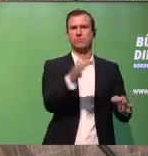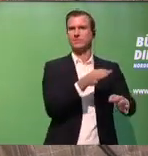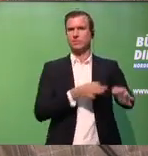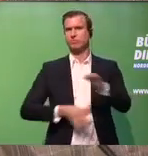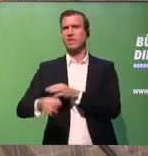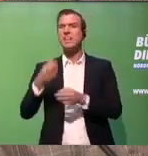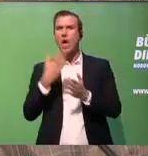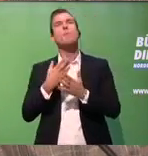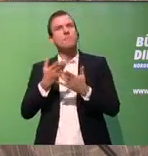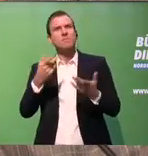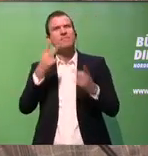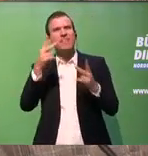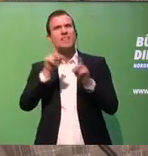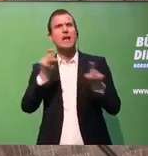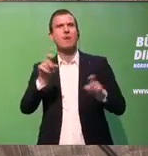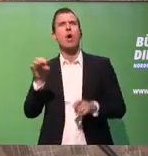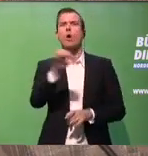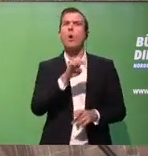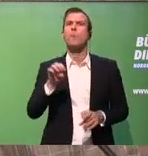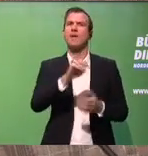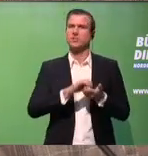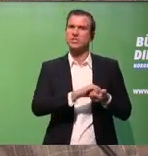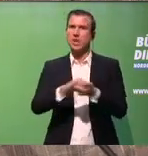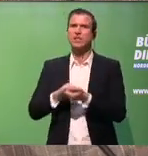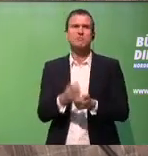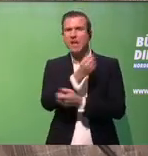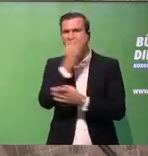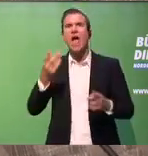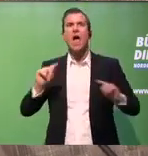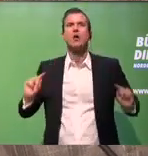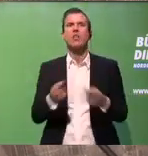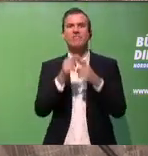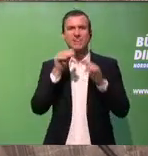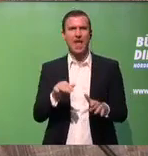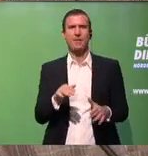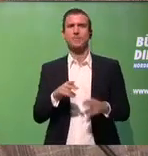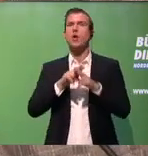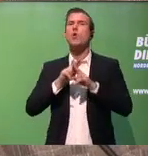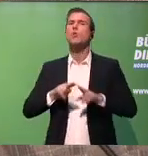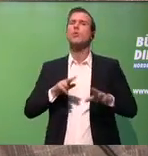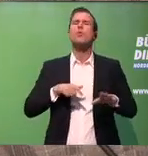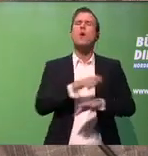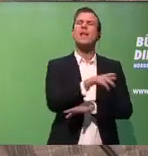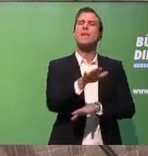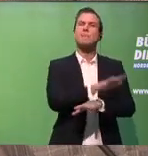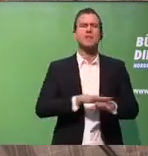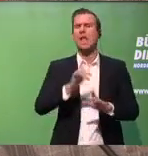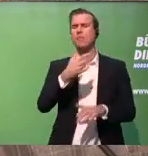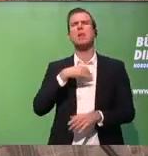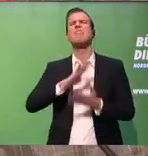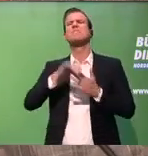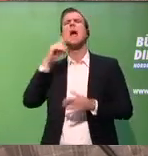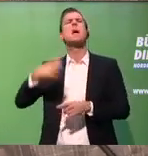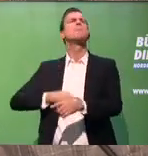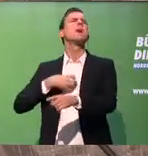der europäischen Solidarität. Klar sind das Konflikte. Im Ruhrgebiet ist das kein Ding. Da musst du nur sagen, die Bayern meckern